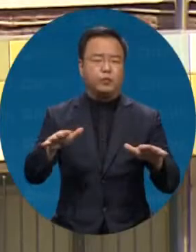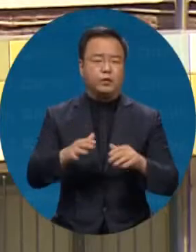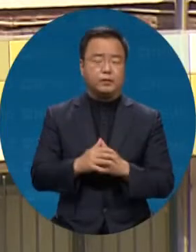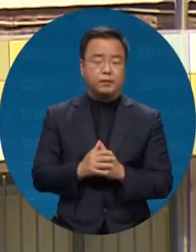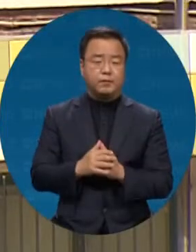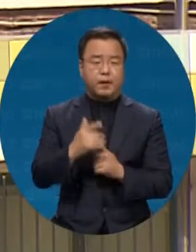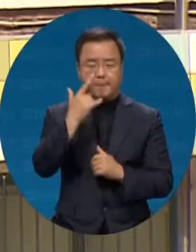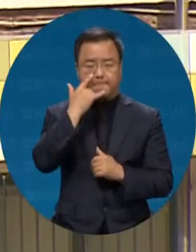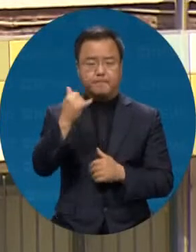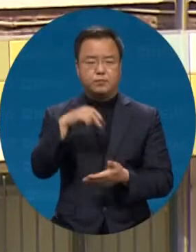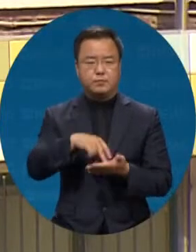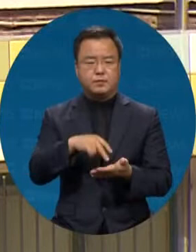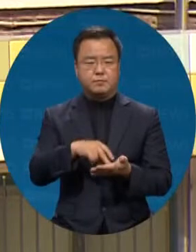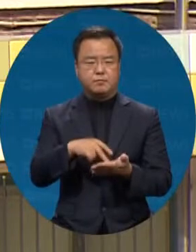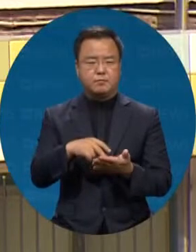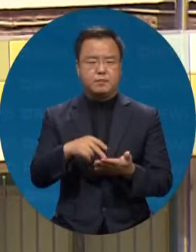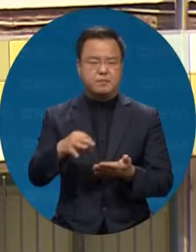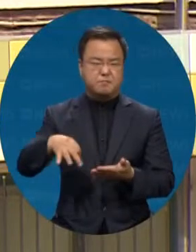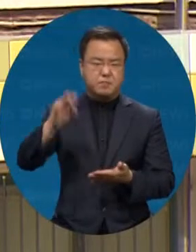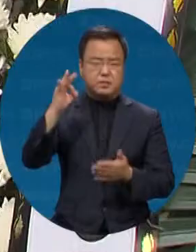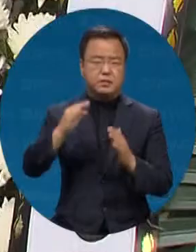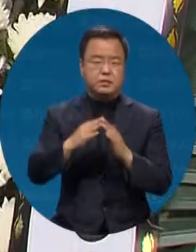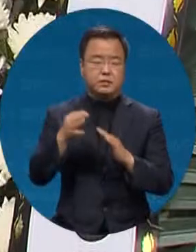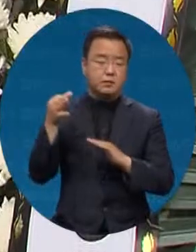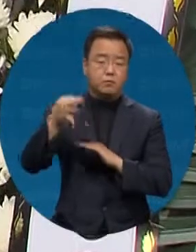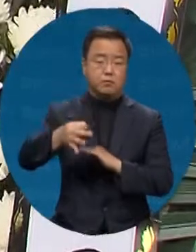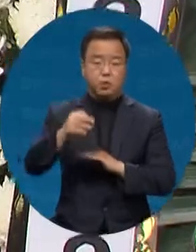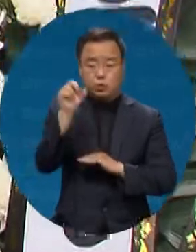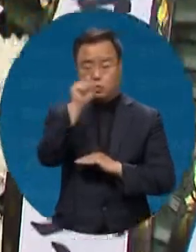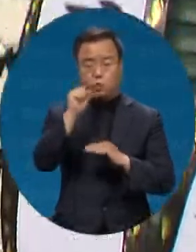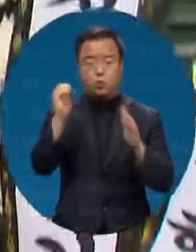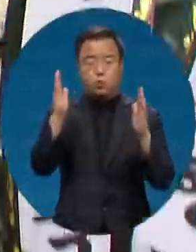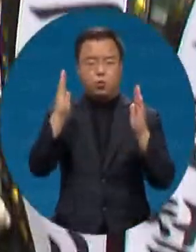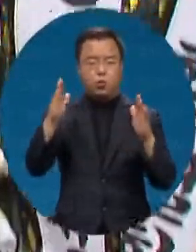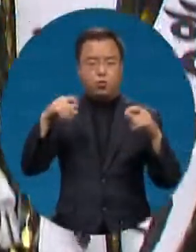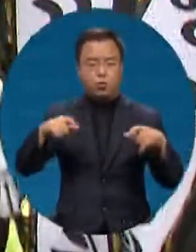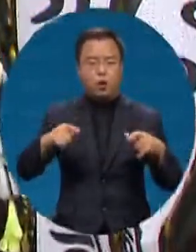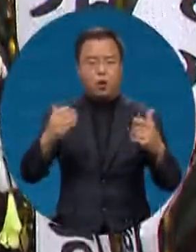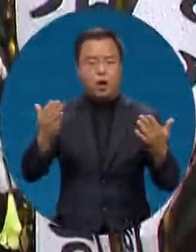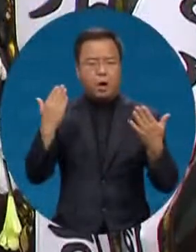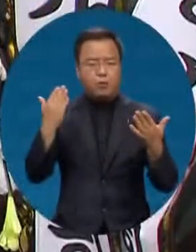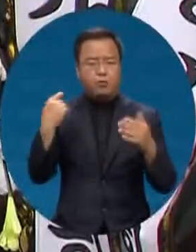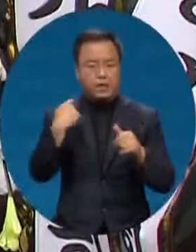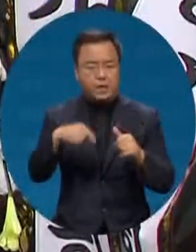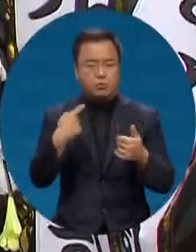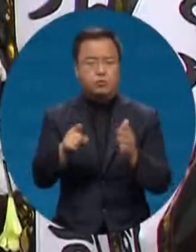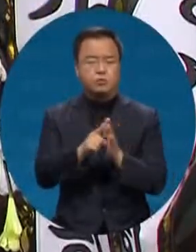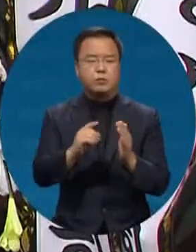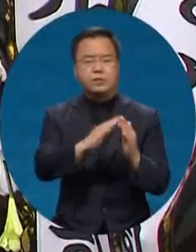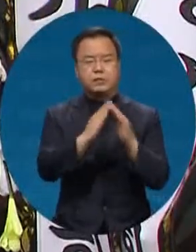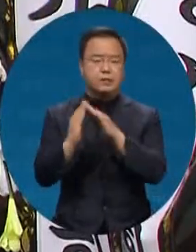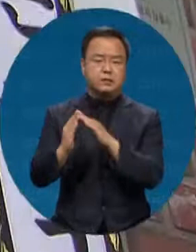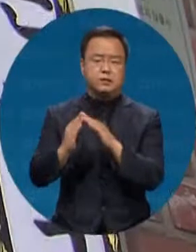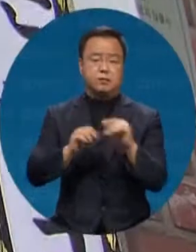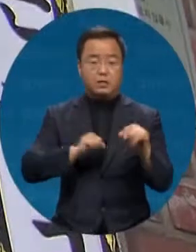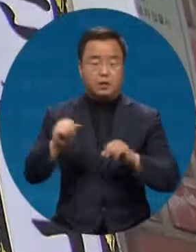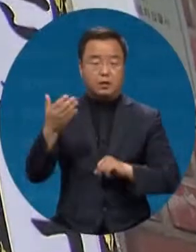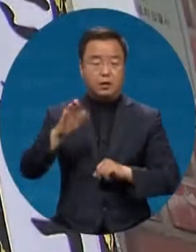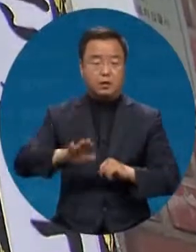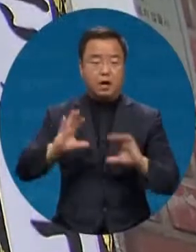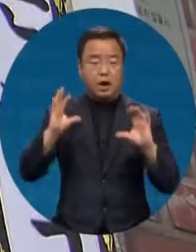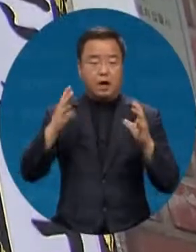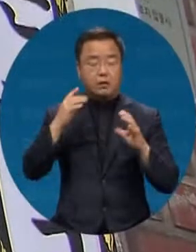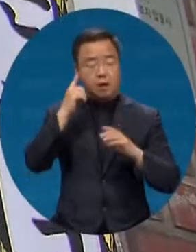학부모들은 비싼 집 값을 지불하고 좋은 학군 에서 아이들을 가르치고 자 이사를 가는 듯 많은 비용을 치렀는데 아이들이